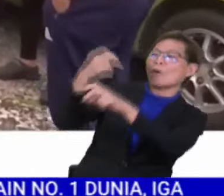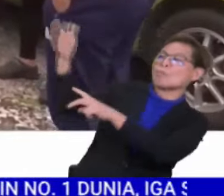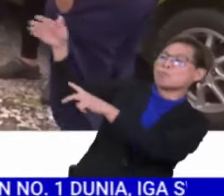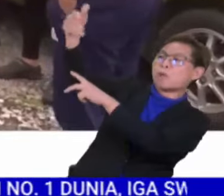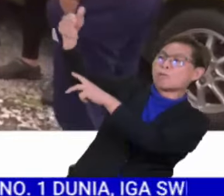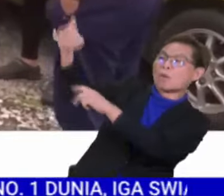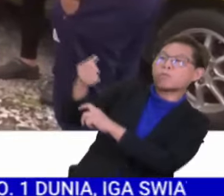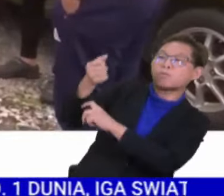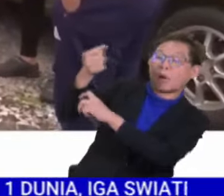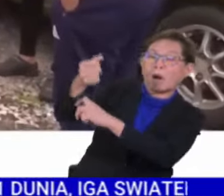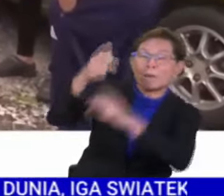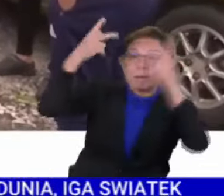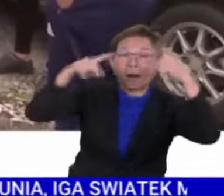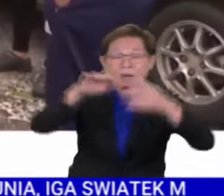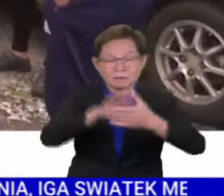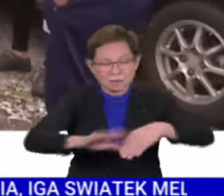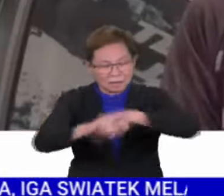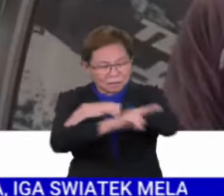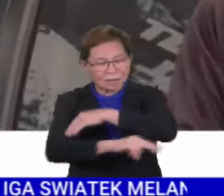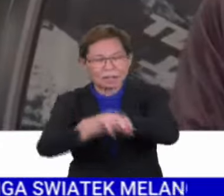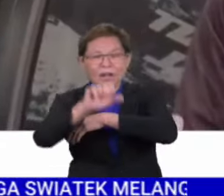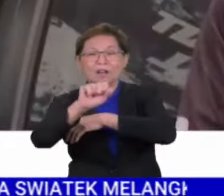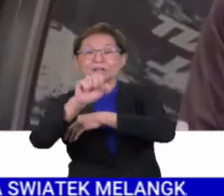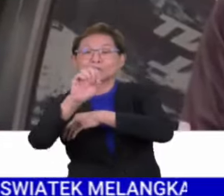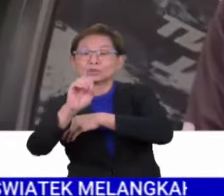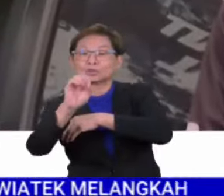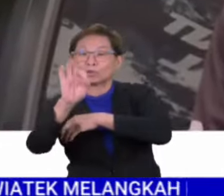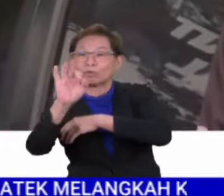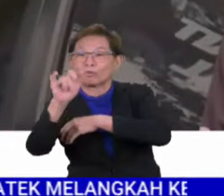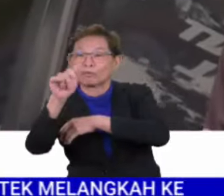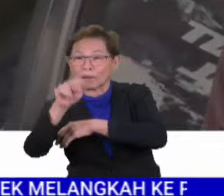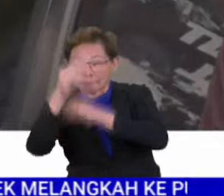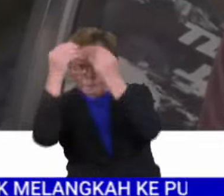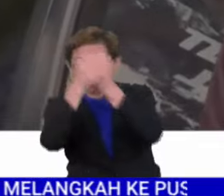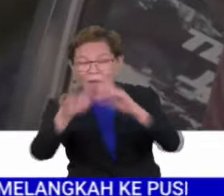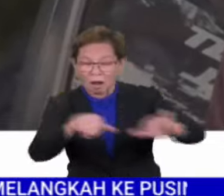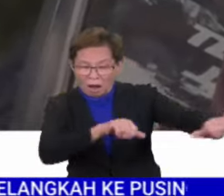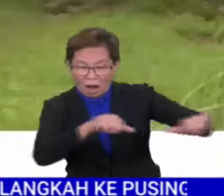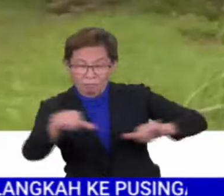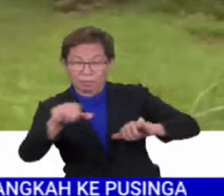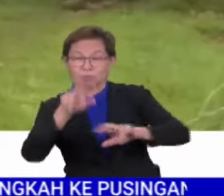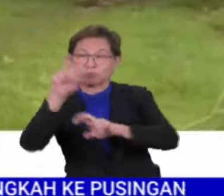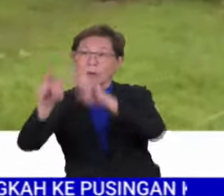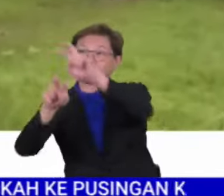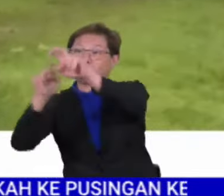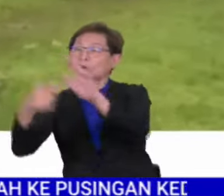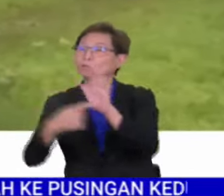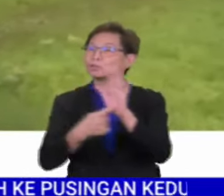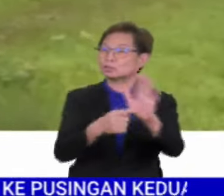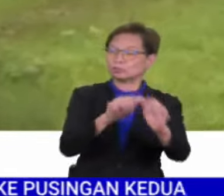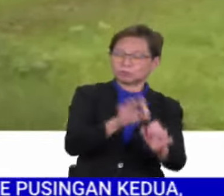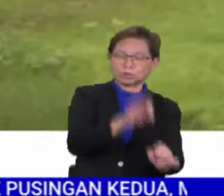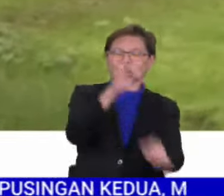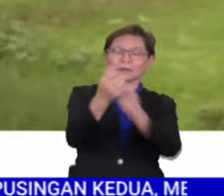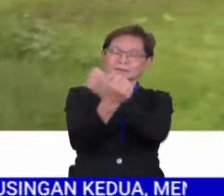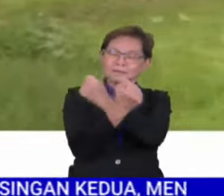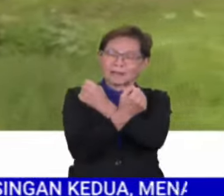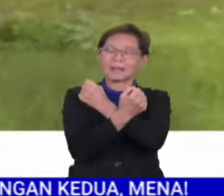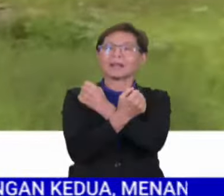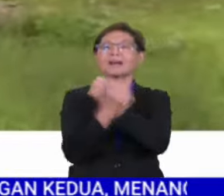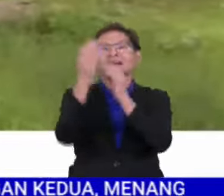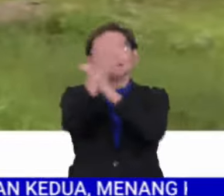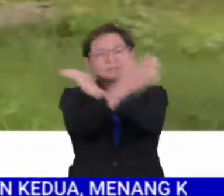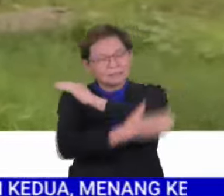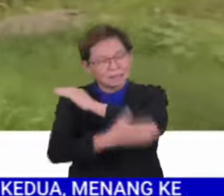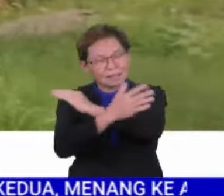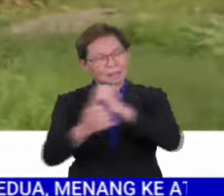Gemilang. Pengarah Keselamatan Negeri Sopian Iswandi Ismail memberitahu, aktiviti tersebut sebagai simbol semangat cintakan negara